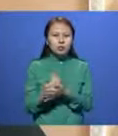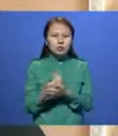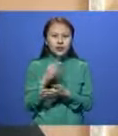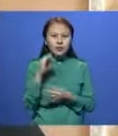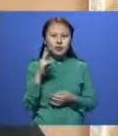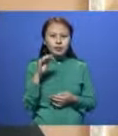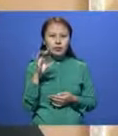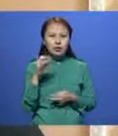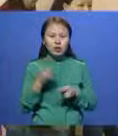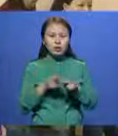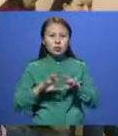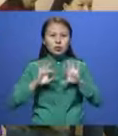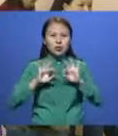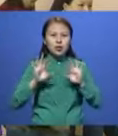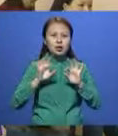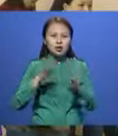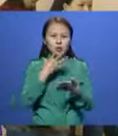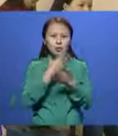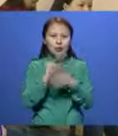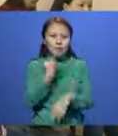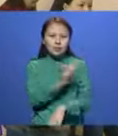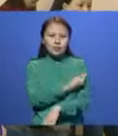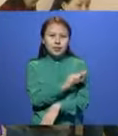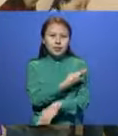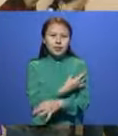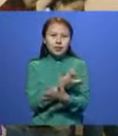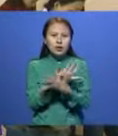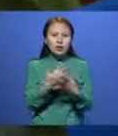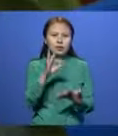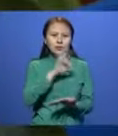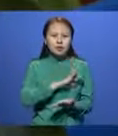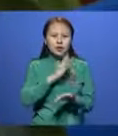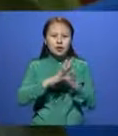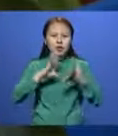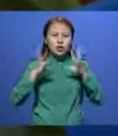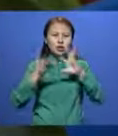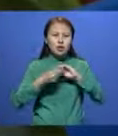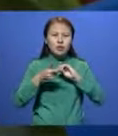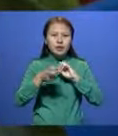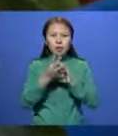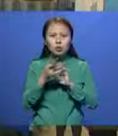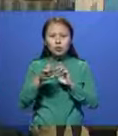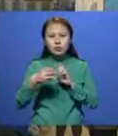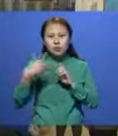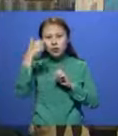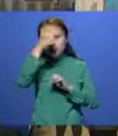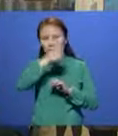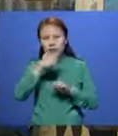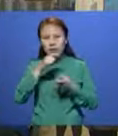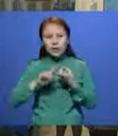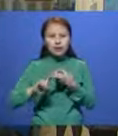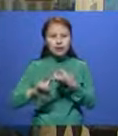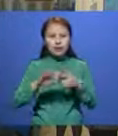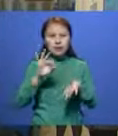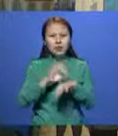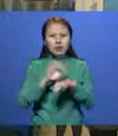басталған. Жандарбек Бекшиннің айтуынша, екпе жасату ауруға қарсы ең тиімді әдіс. Жалпы 2014-2015 жылғы эпидмаусымға